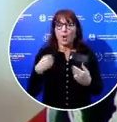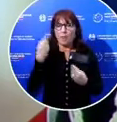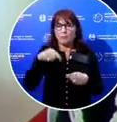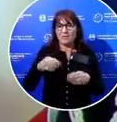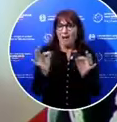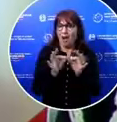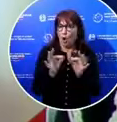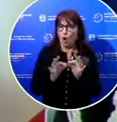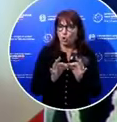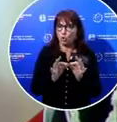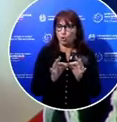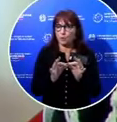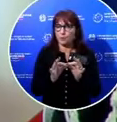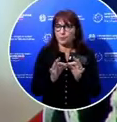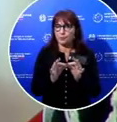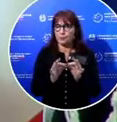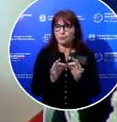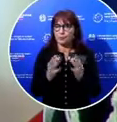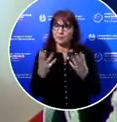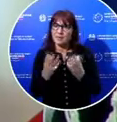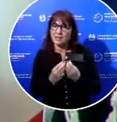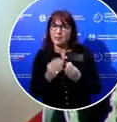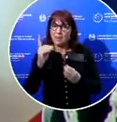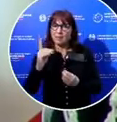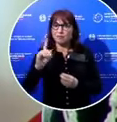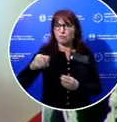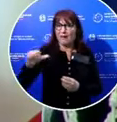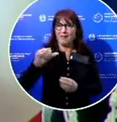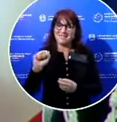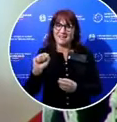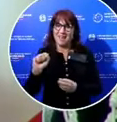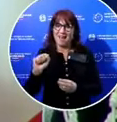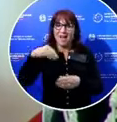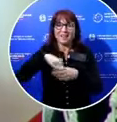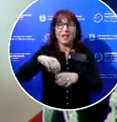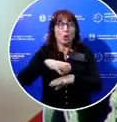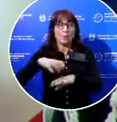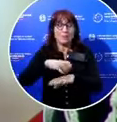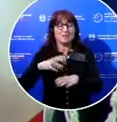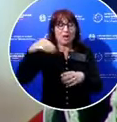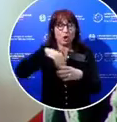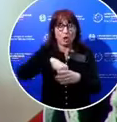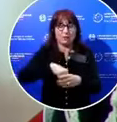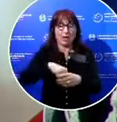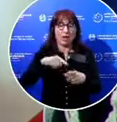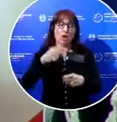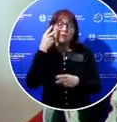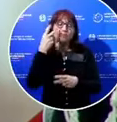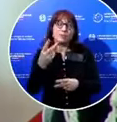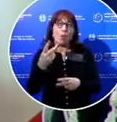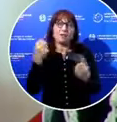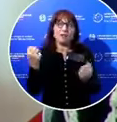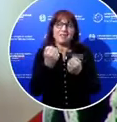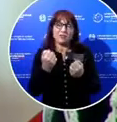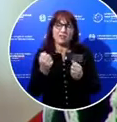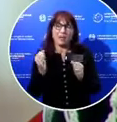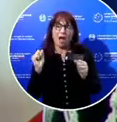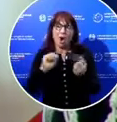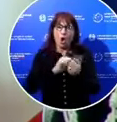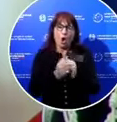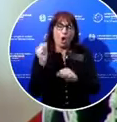accordo con la DGSA del Ministero dell'Interno, riguarda le attività di contrasto